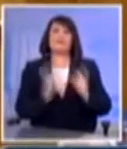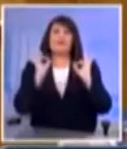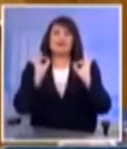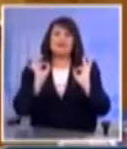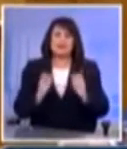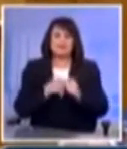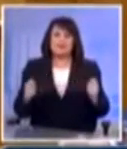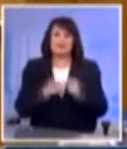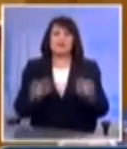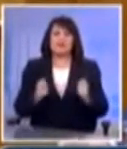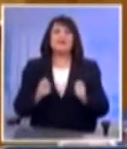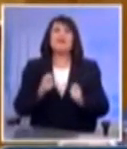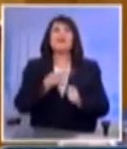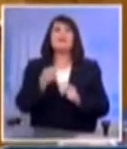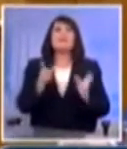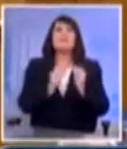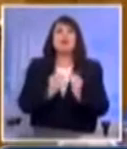συγκεκριμένα μέτρα για την απομείωση του χρέους.